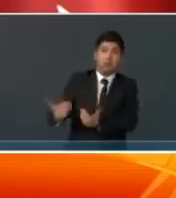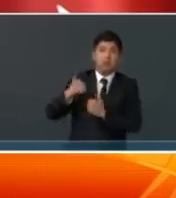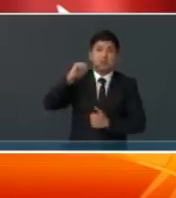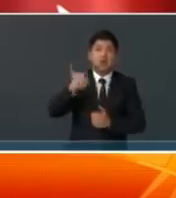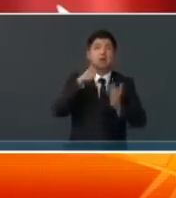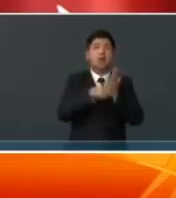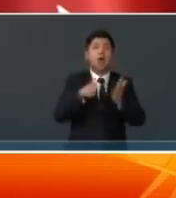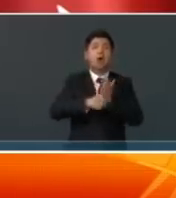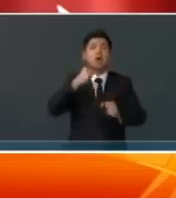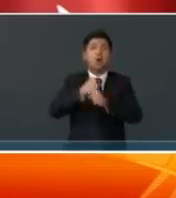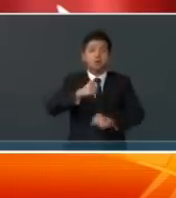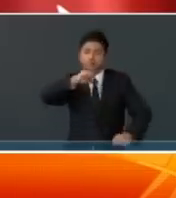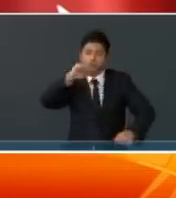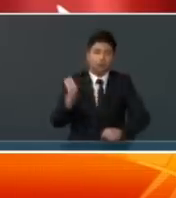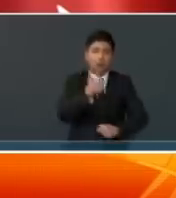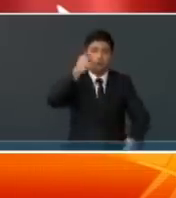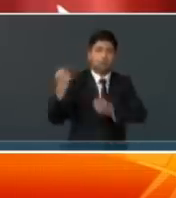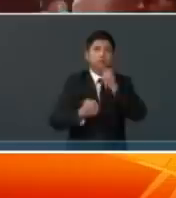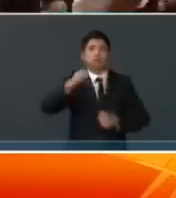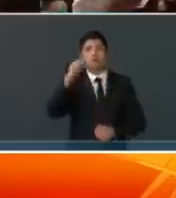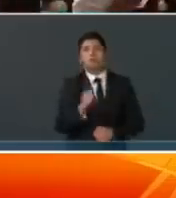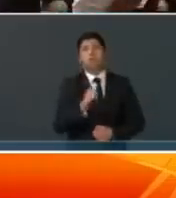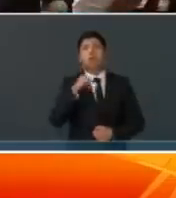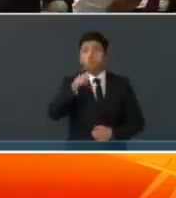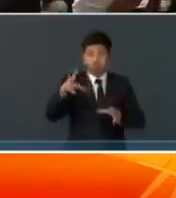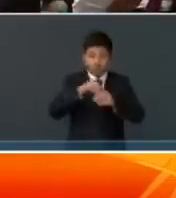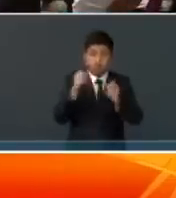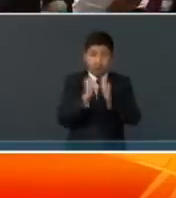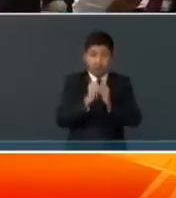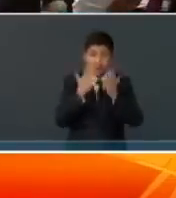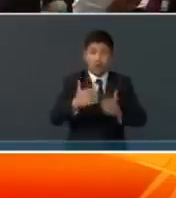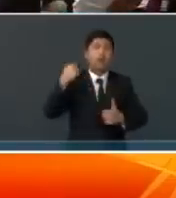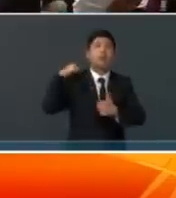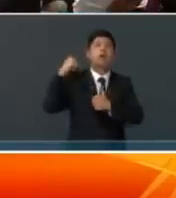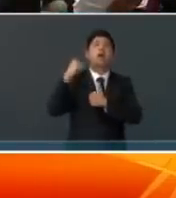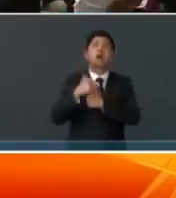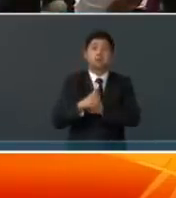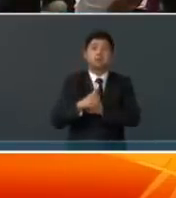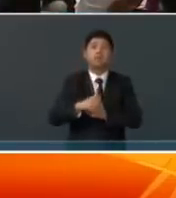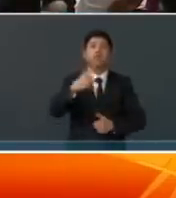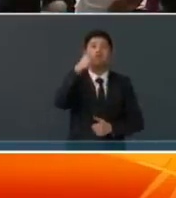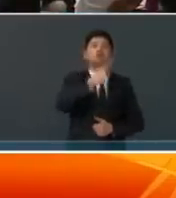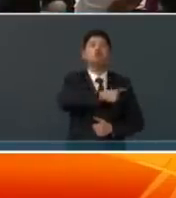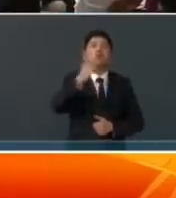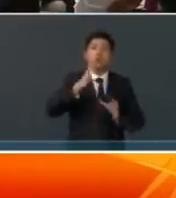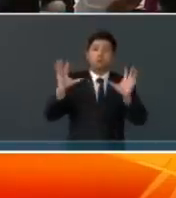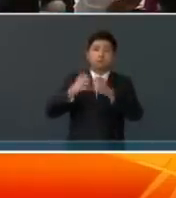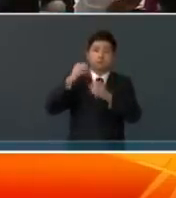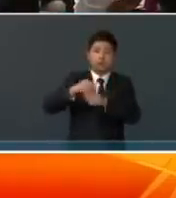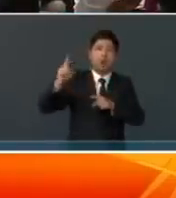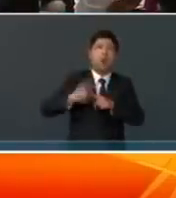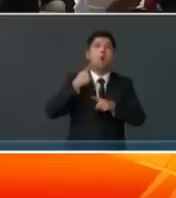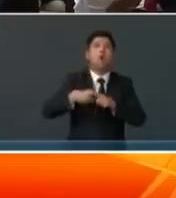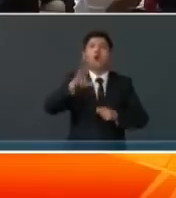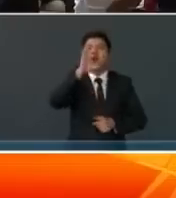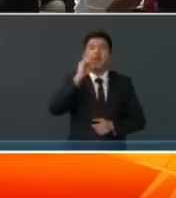olarak tarihi görevler ifa etmiştir bu vesileyle bir kez daha Cumhuriyeti farkında